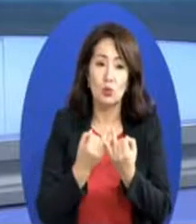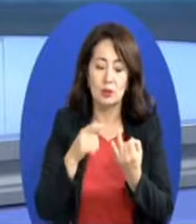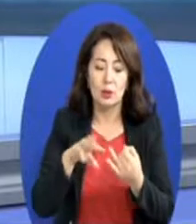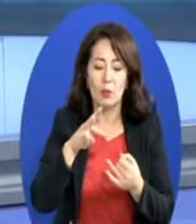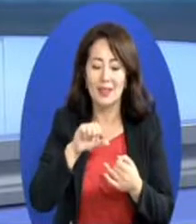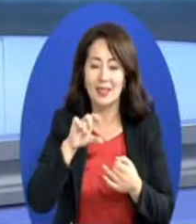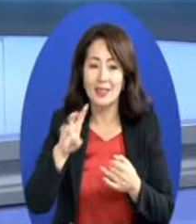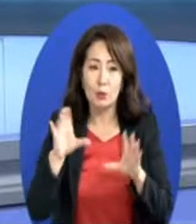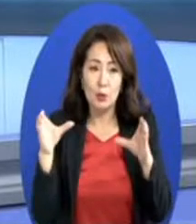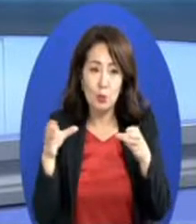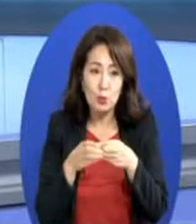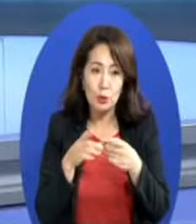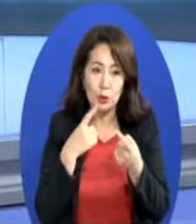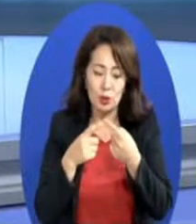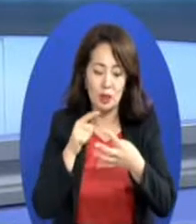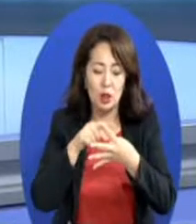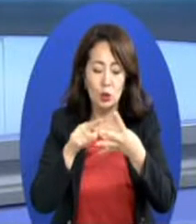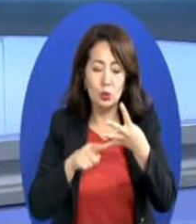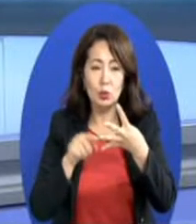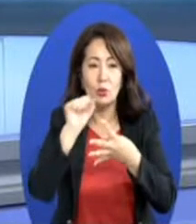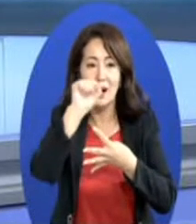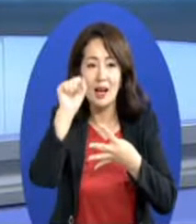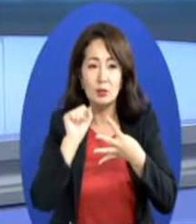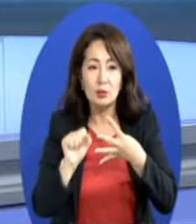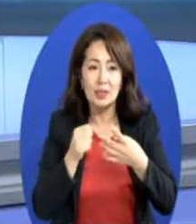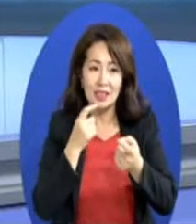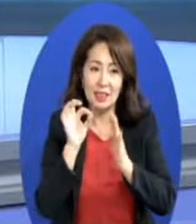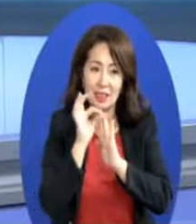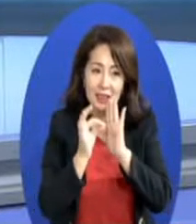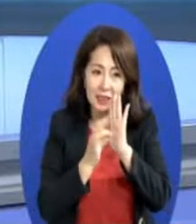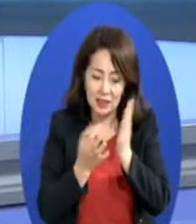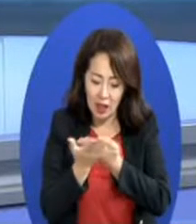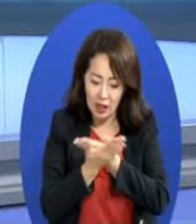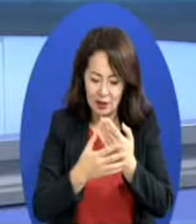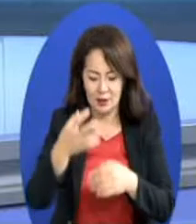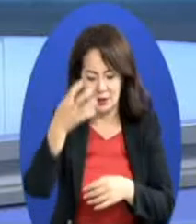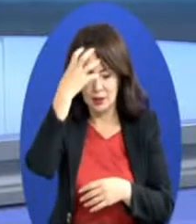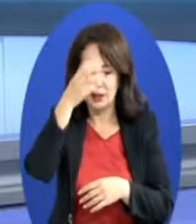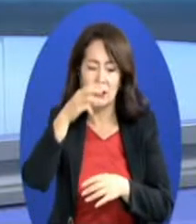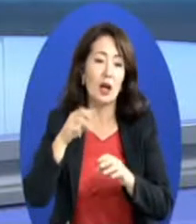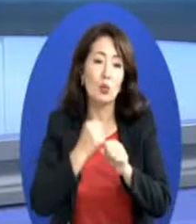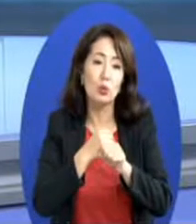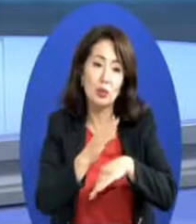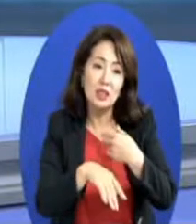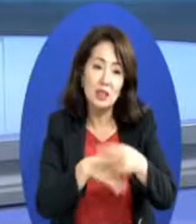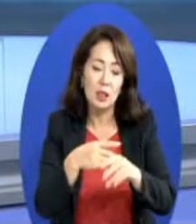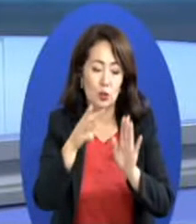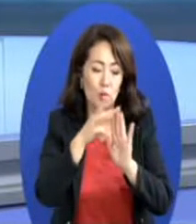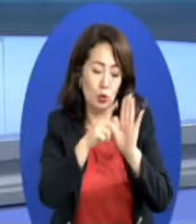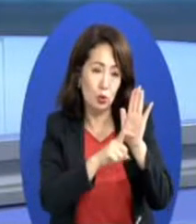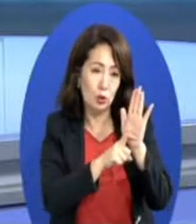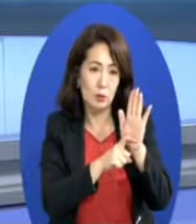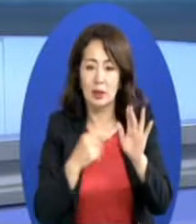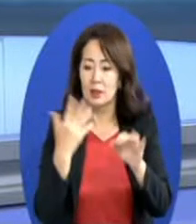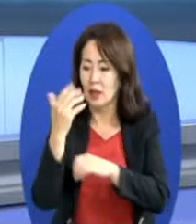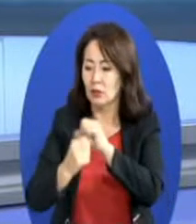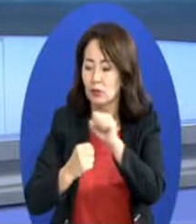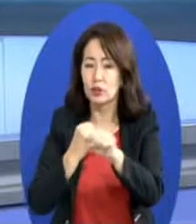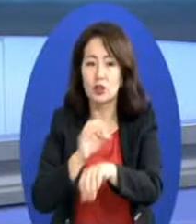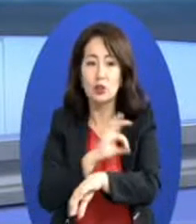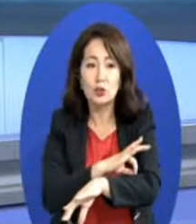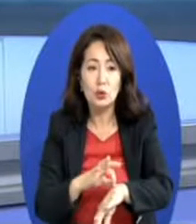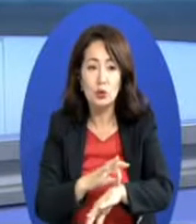Болдох Монгол Ардын намын бүлэг хуралдаж дөрвөн асуудлыг хилэлцсэн байна. Засгийн газрын үйл ажиллагааны мөрийн хөтөлбөр Монгол улсыг хөгжүүлэх 5 жилийн үндсэн чиглэлийн